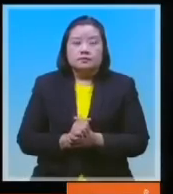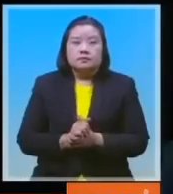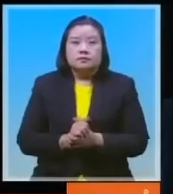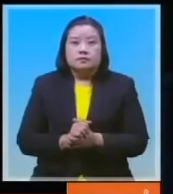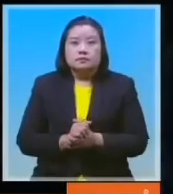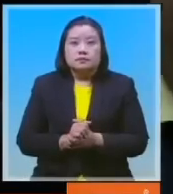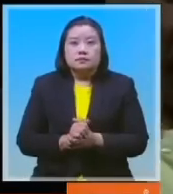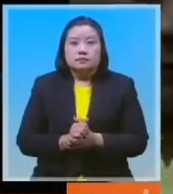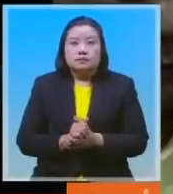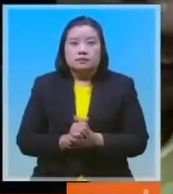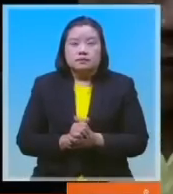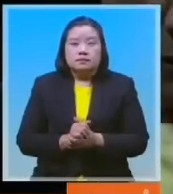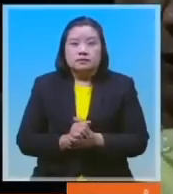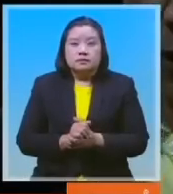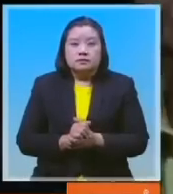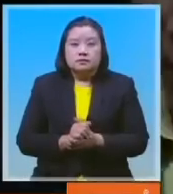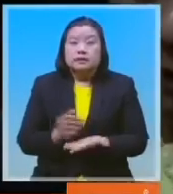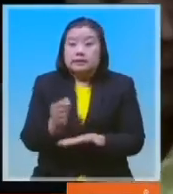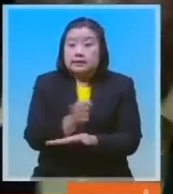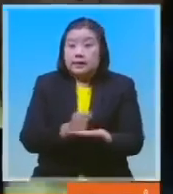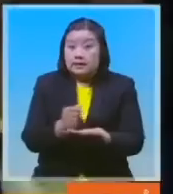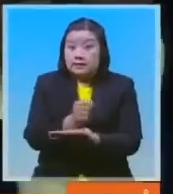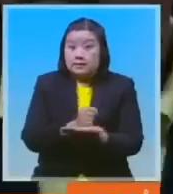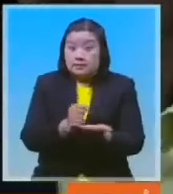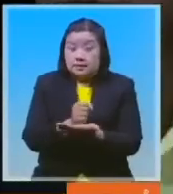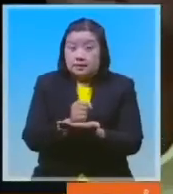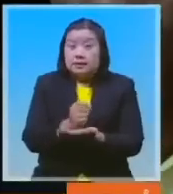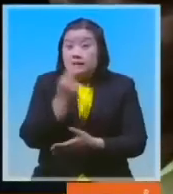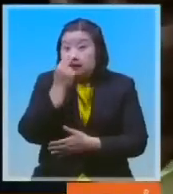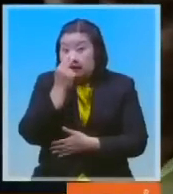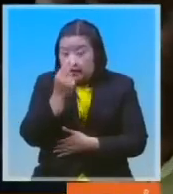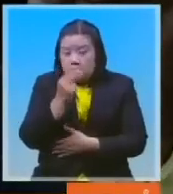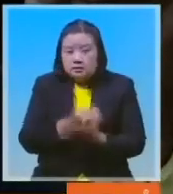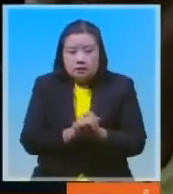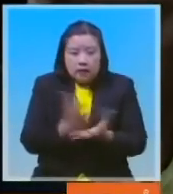คือเขาจะบรรจุไว้ในที่เคียบุรีนะครับ